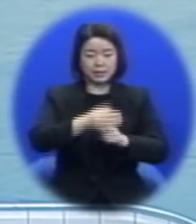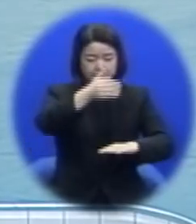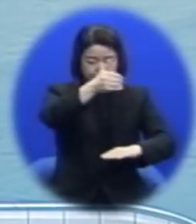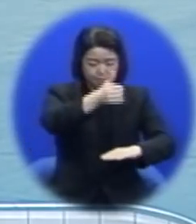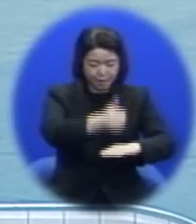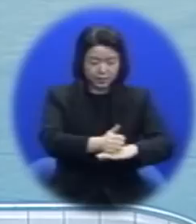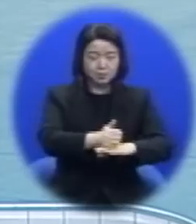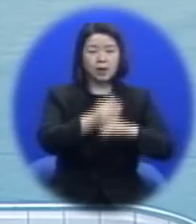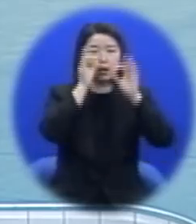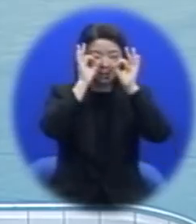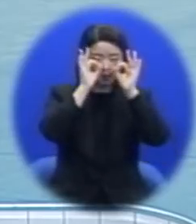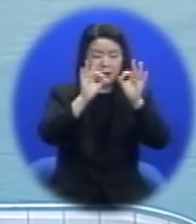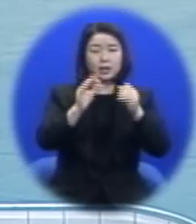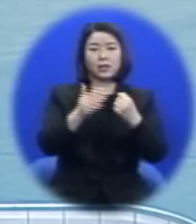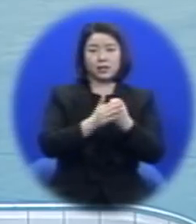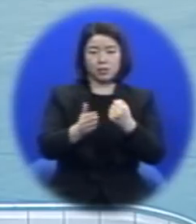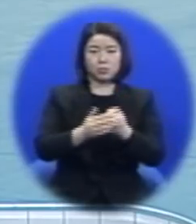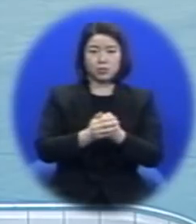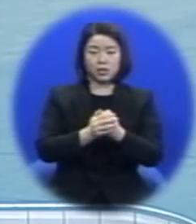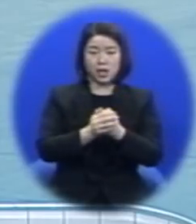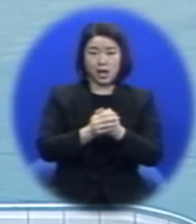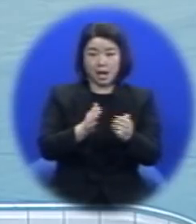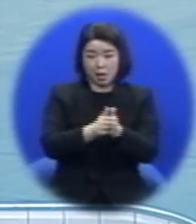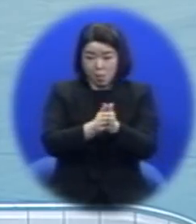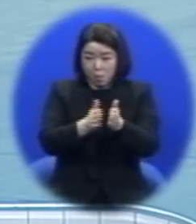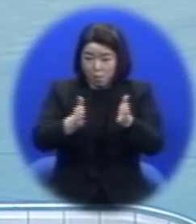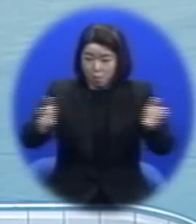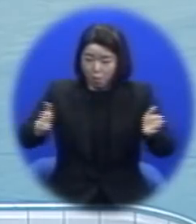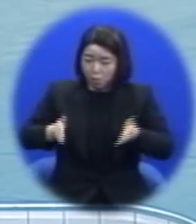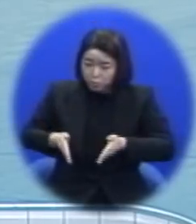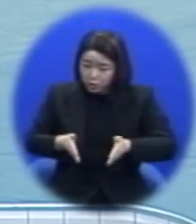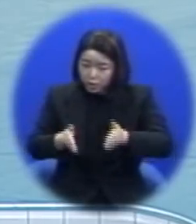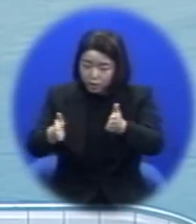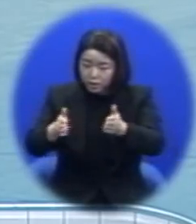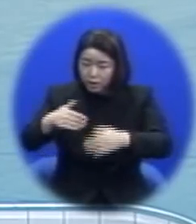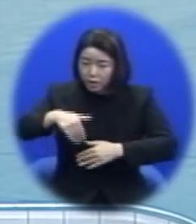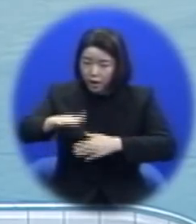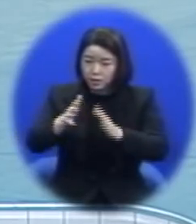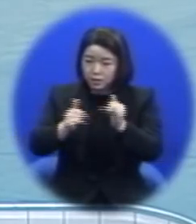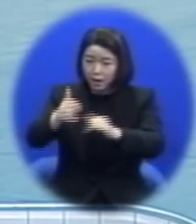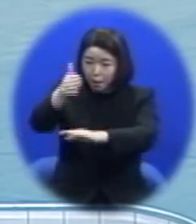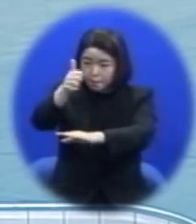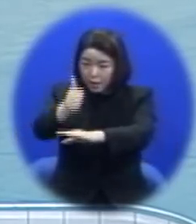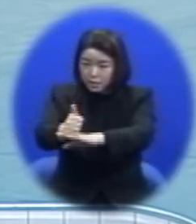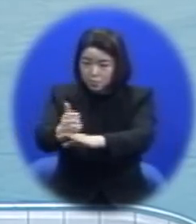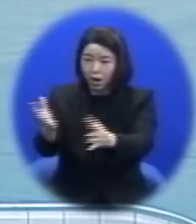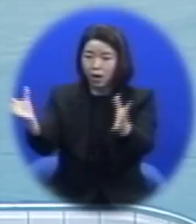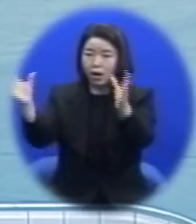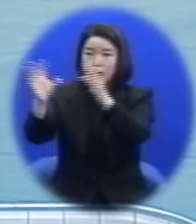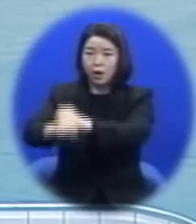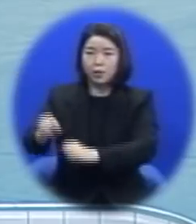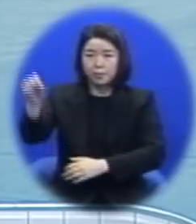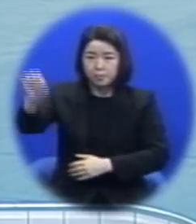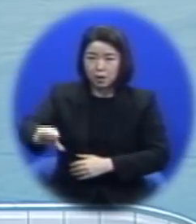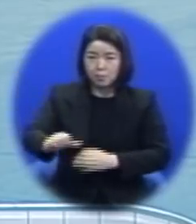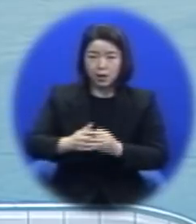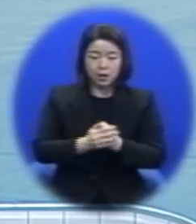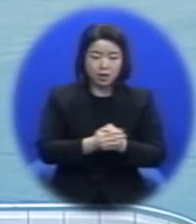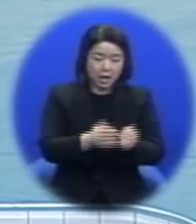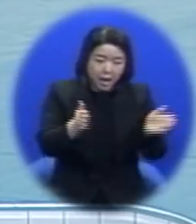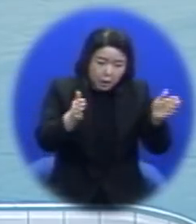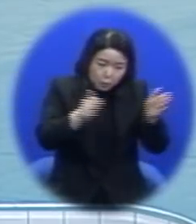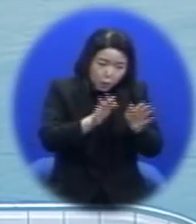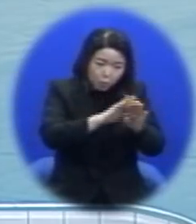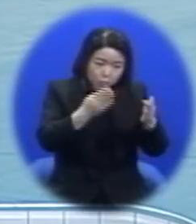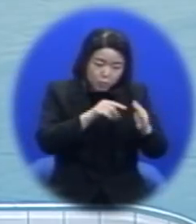때문에. 넓은 길로 가는 사람들의 마지막이 멸망, 좁은 길로 좁은 문으로 들어가는